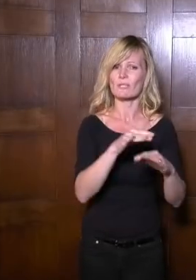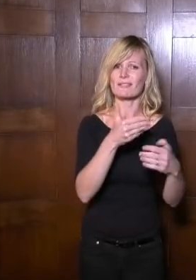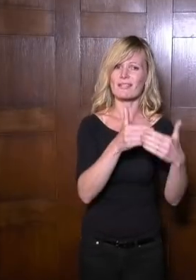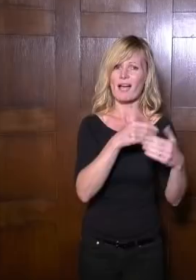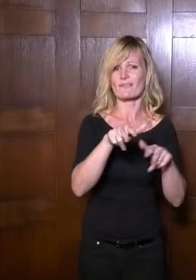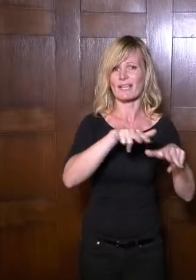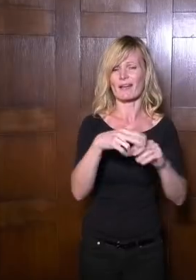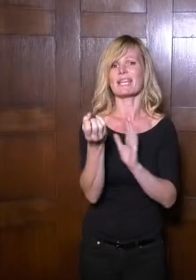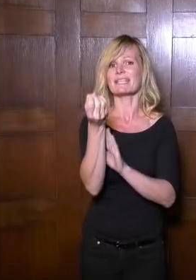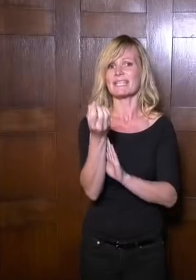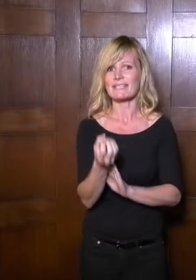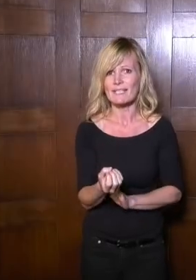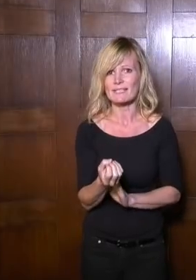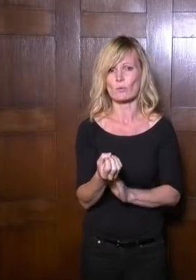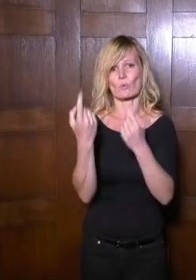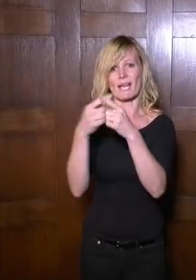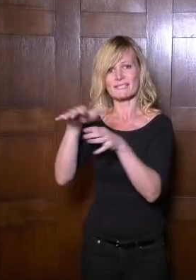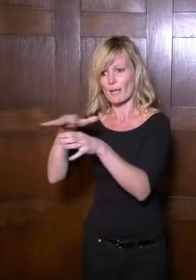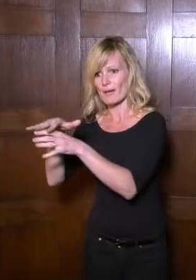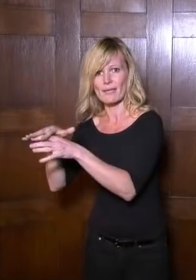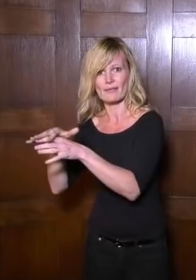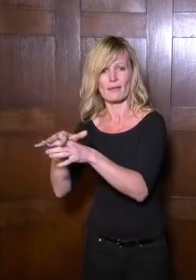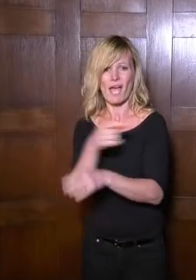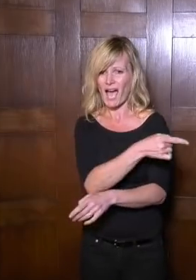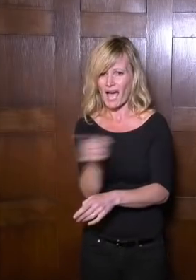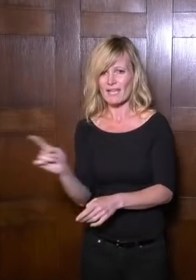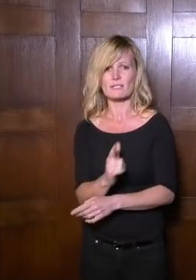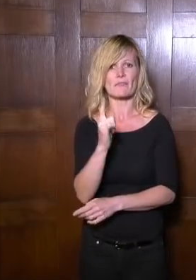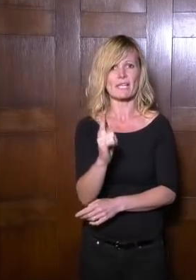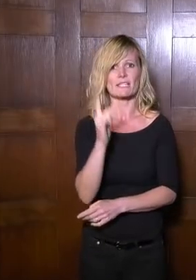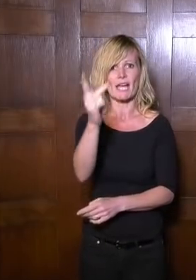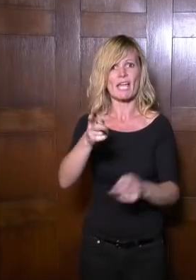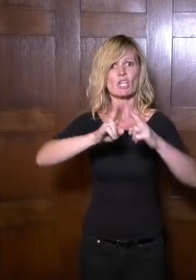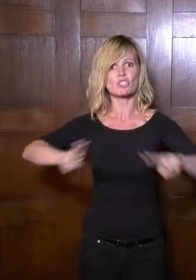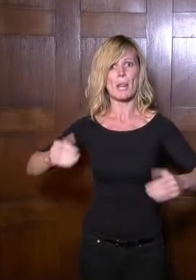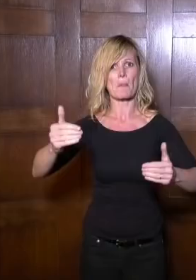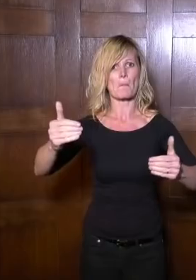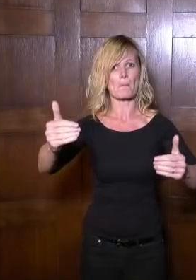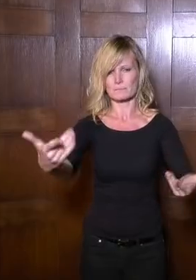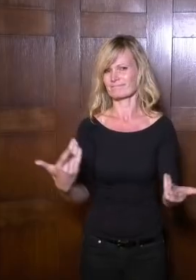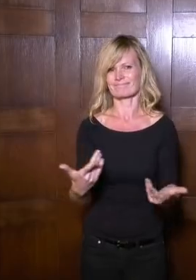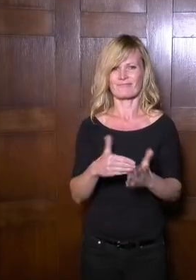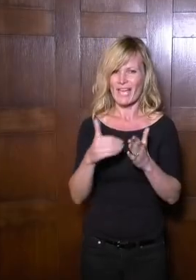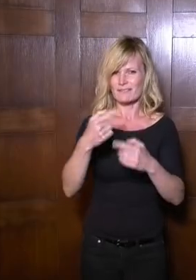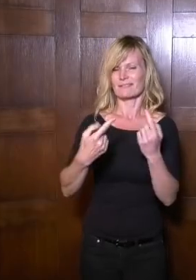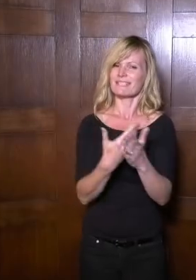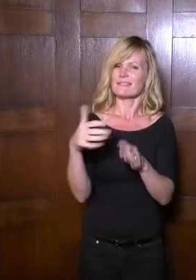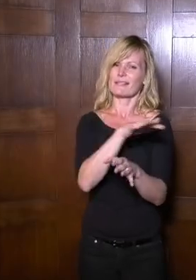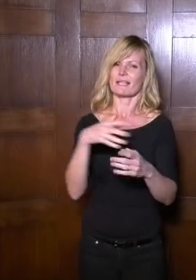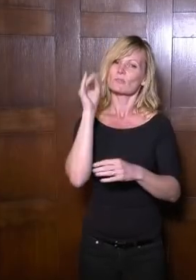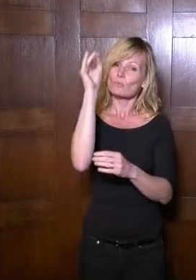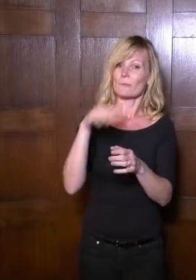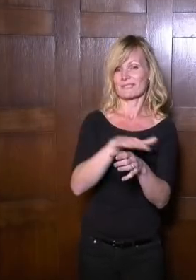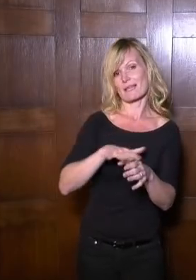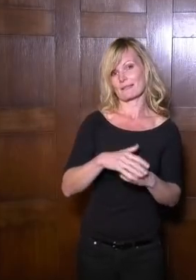andere Bereiche, dass die nicht jetzt für 2-3 Jahre stillliegen, sondern dass wir auch in dem Bereich weitergehen, dass dieses Land ein Zukunftsland ist